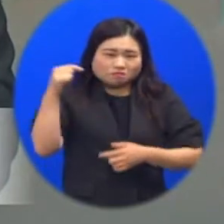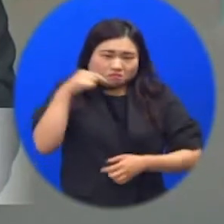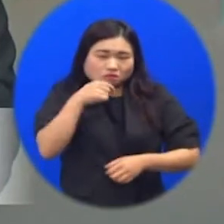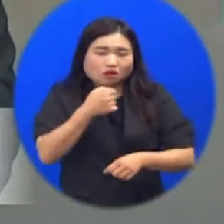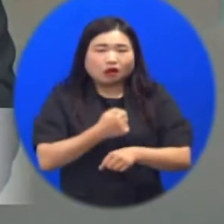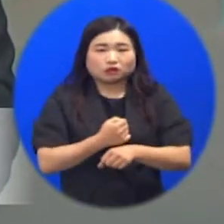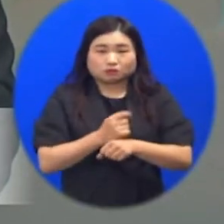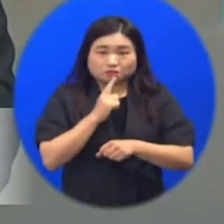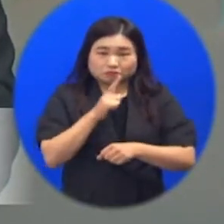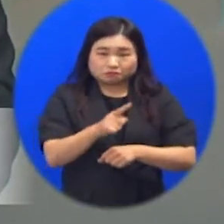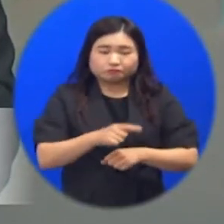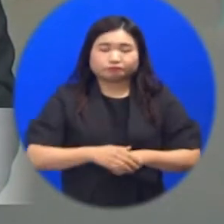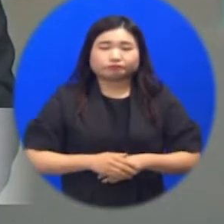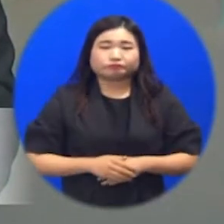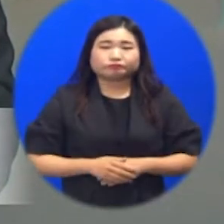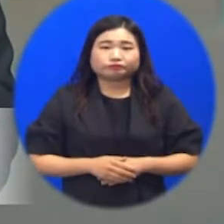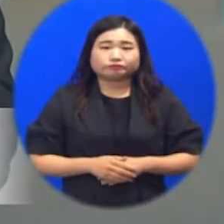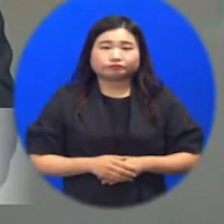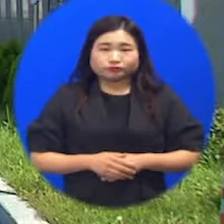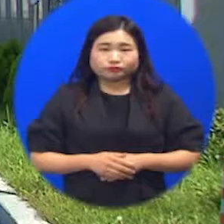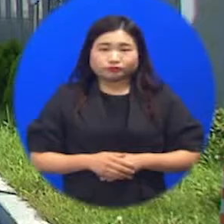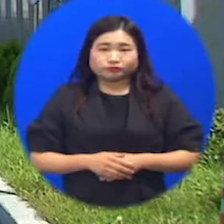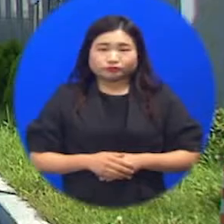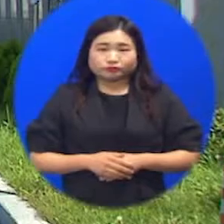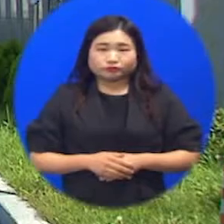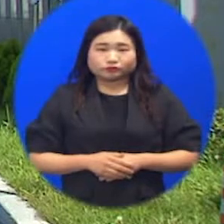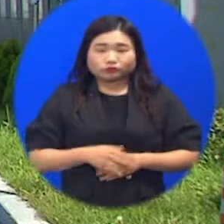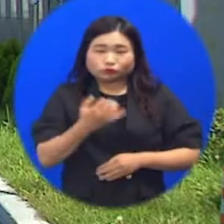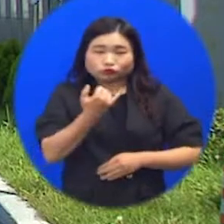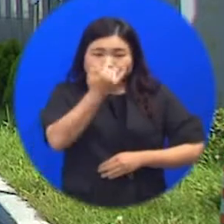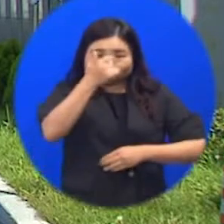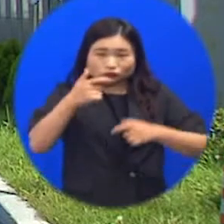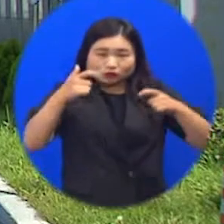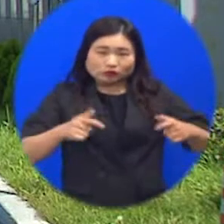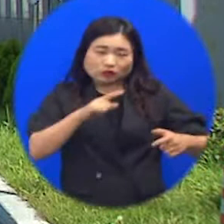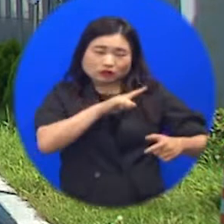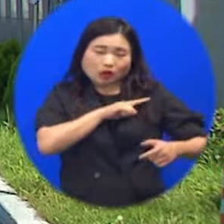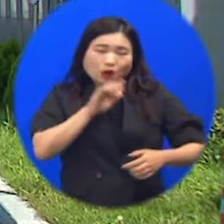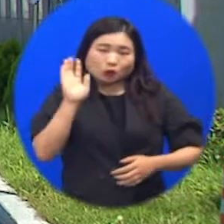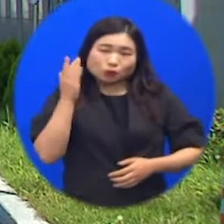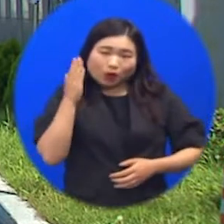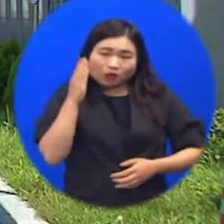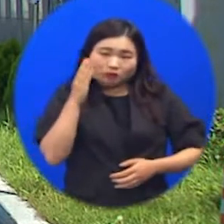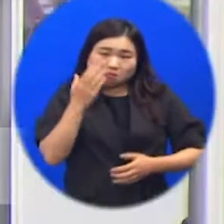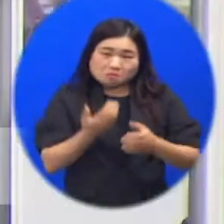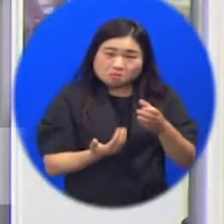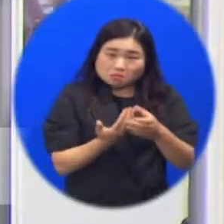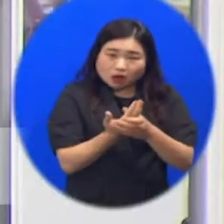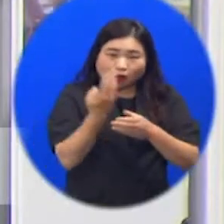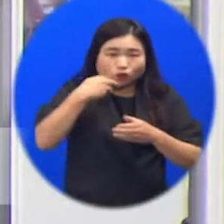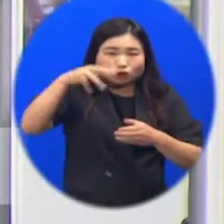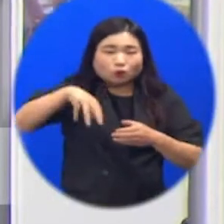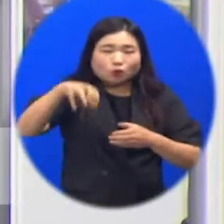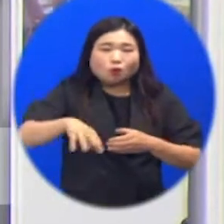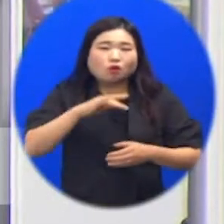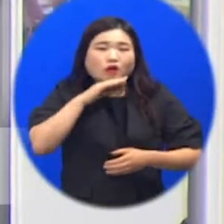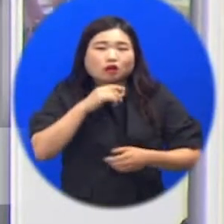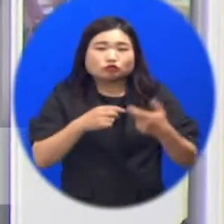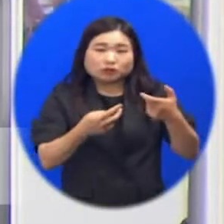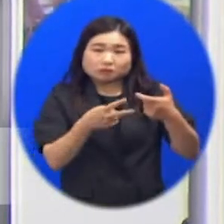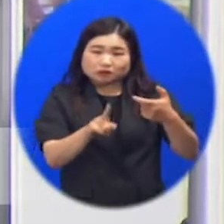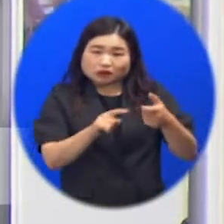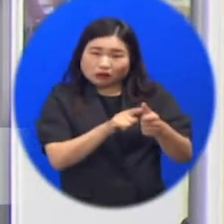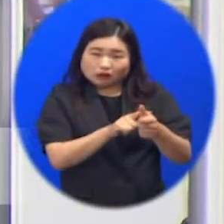있습니다. 보도에 황주양 기자입니다. 충북에서 가장 최근 양성으로 확인된 옥천의 60대 A씨 등에